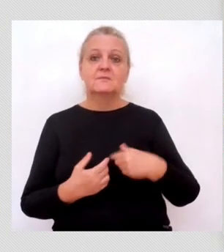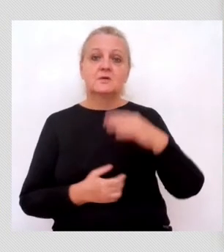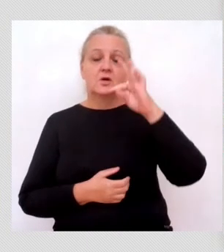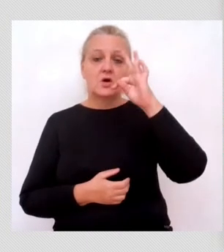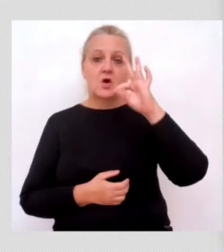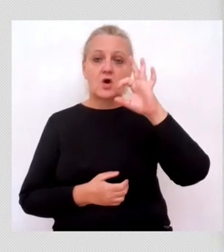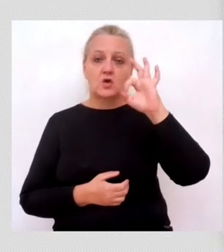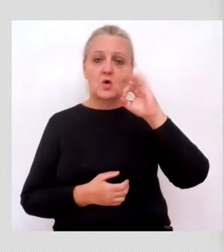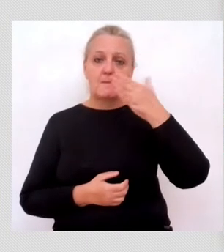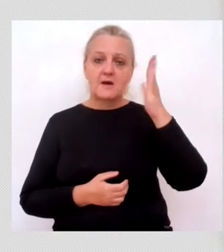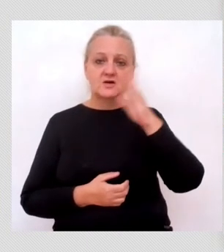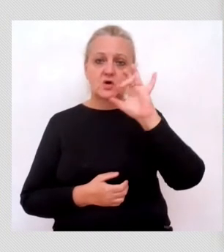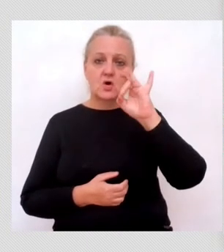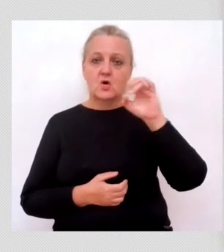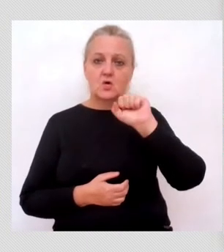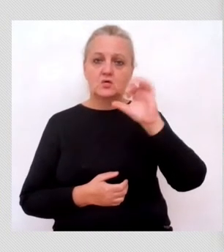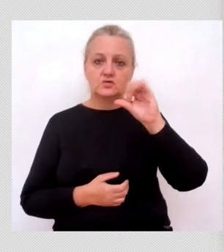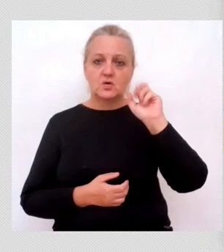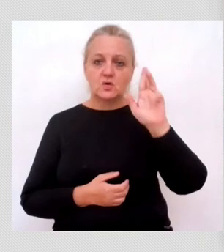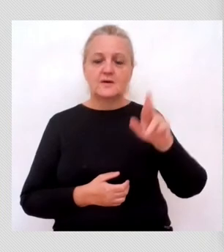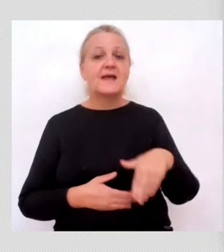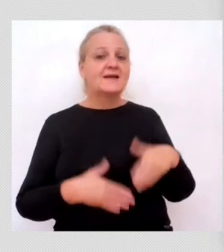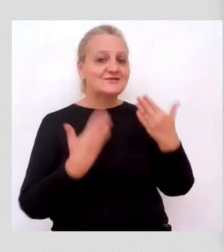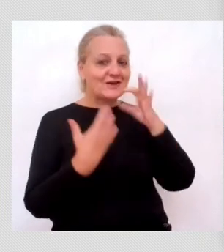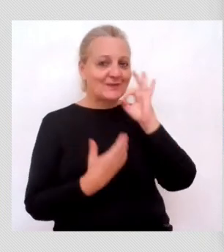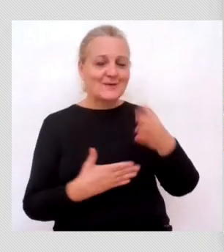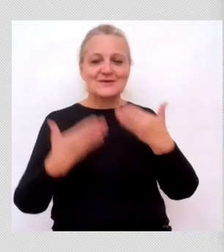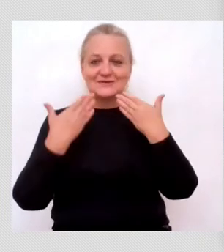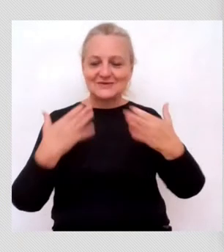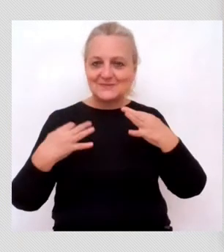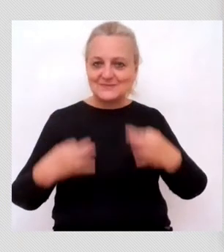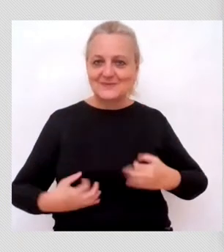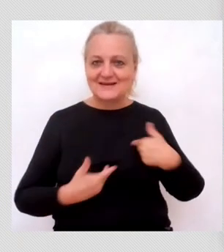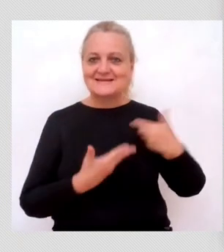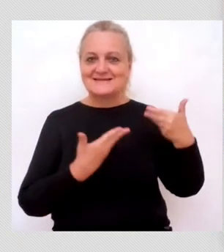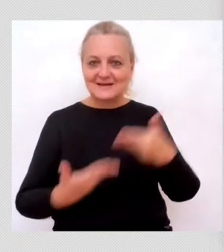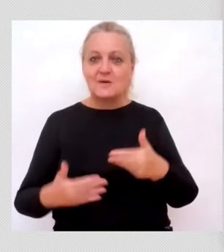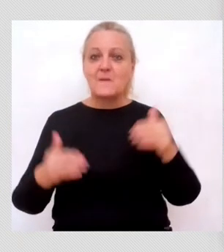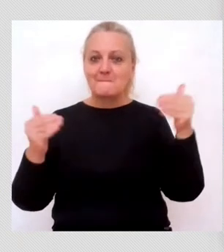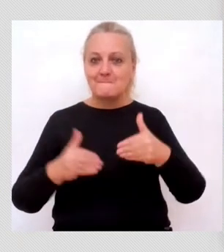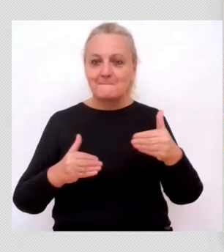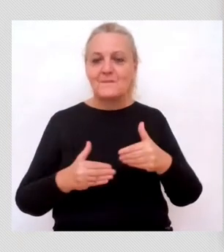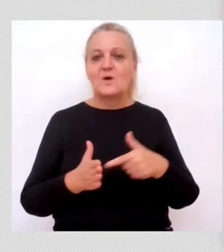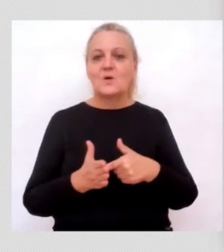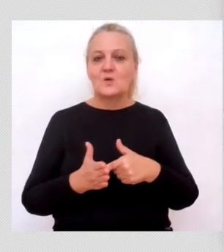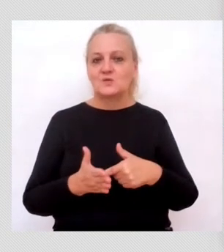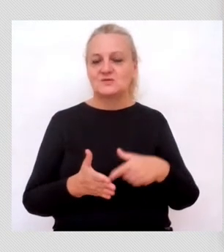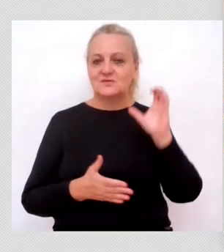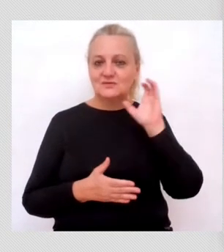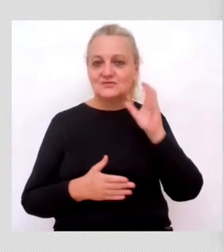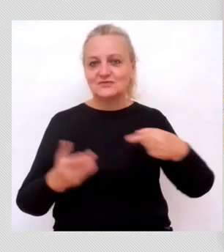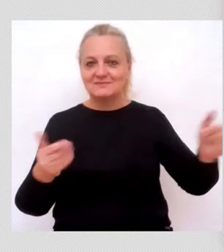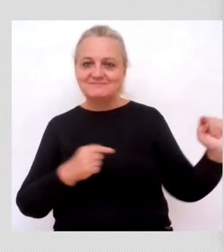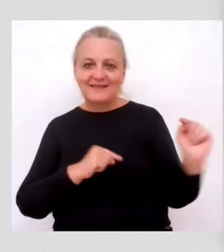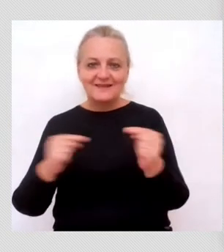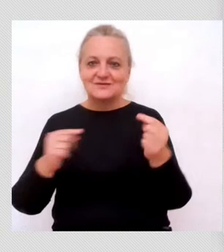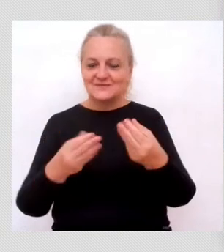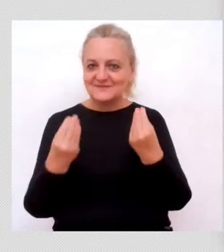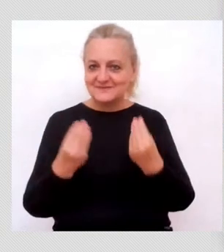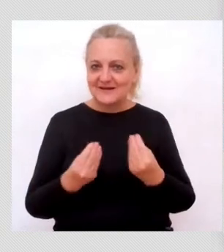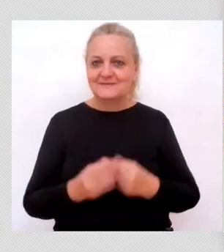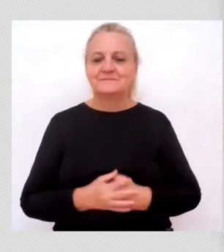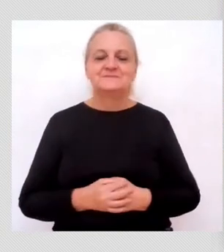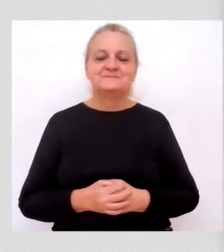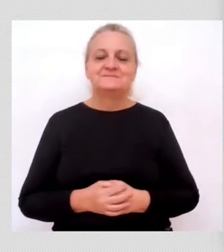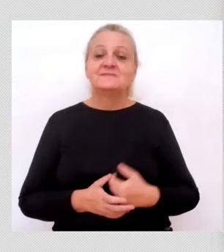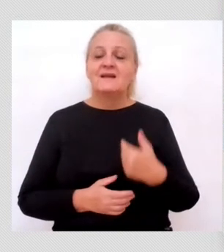Gąsior. Dzień dobry. Dziękuję Państwu przede wszystkim za zaproszenie, za możliwość przysłuchiwania się tej świetnej dyskusji.